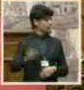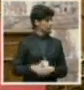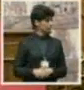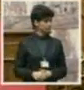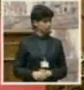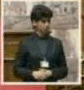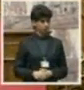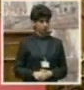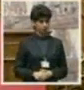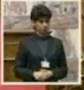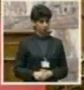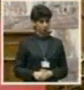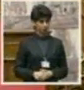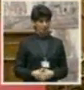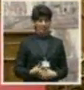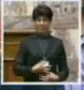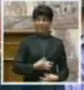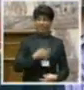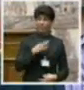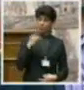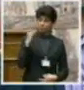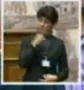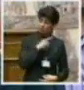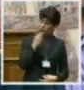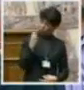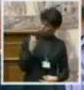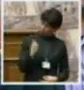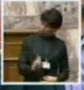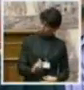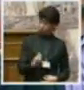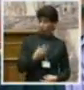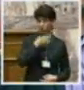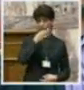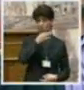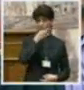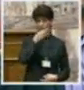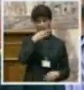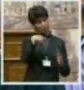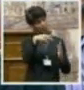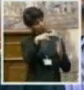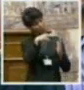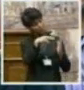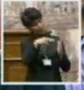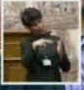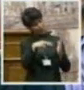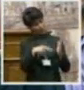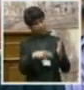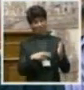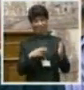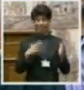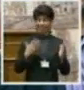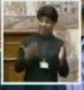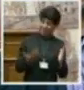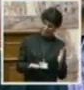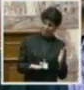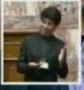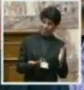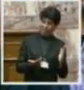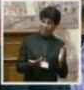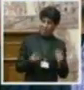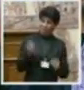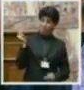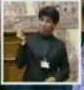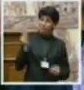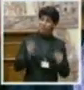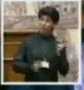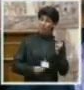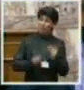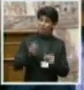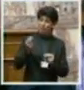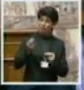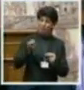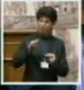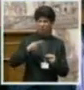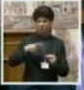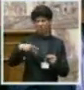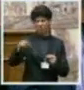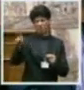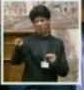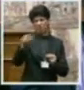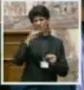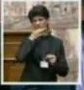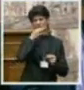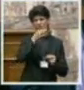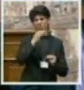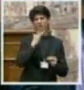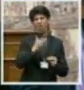Κύριε Πρωθυπουργέ, ωραία η ομιλία που μας αναγνώσατε, όμως τα προβλήματα υπερβαίνουν τις ατάκες και τις